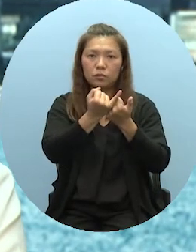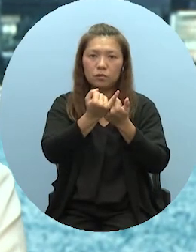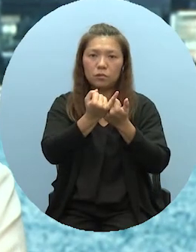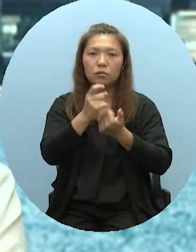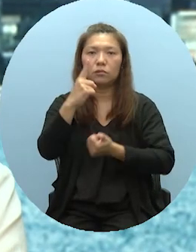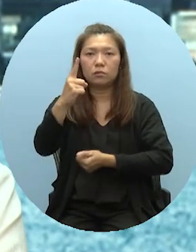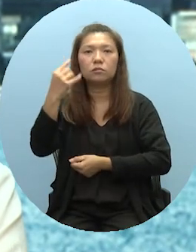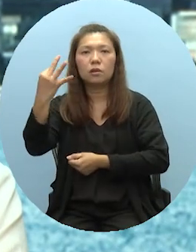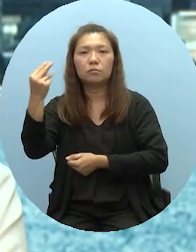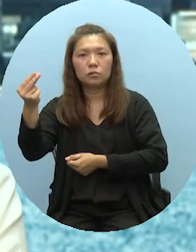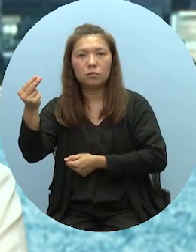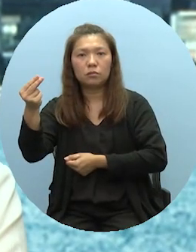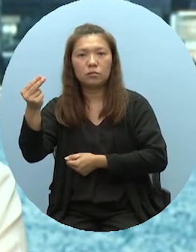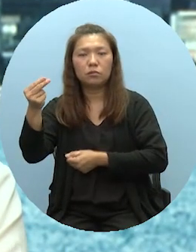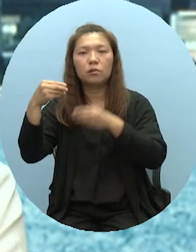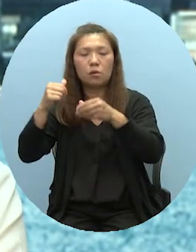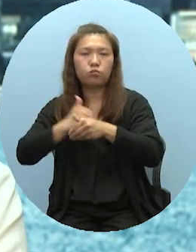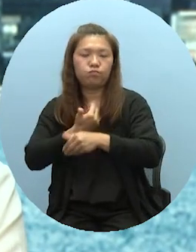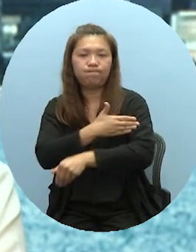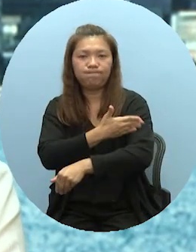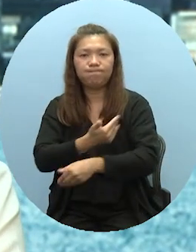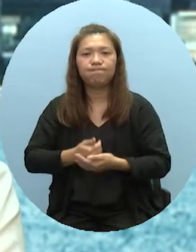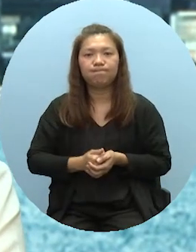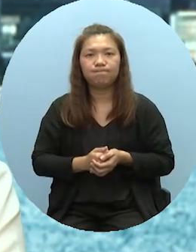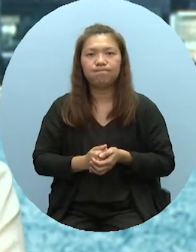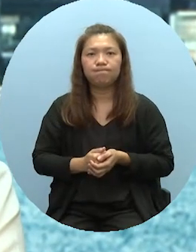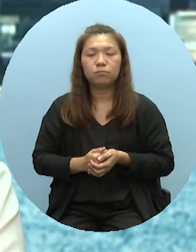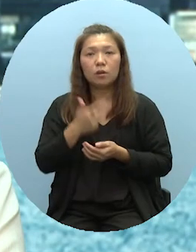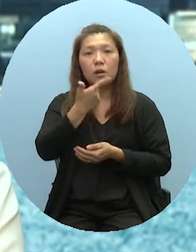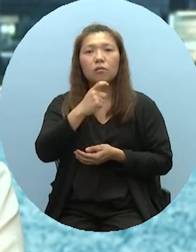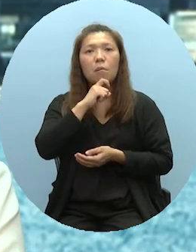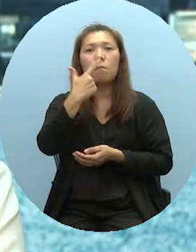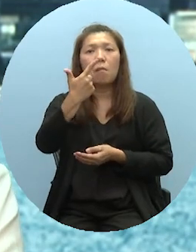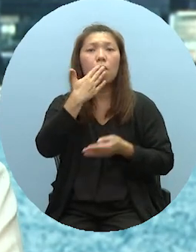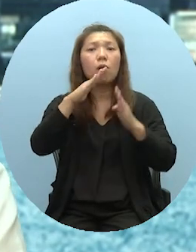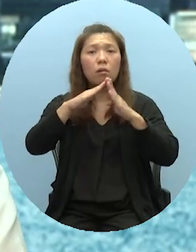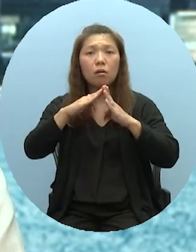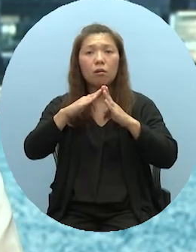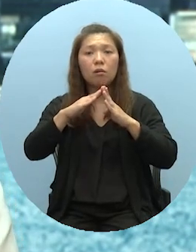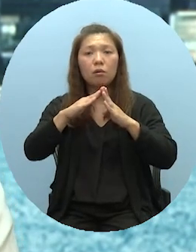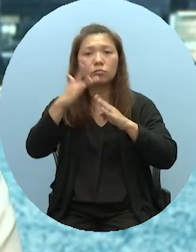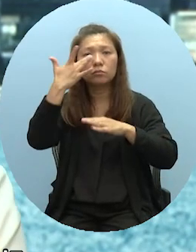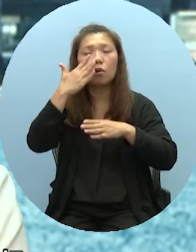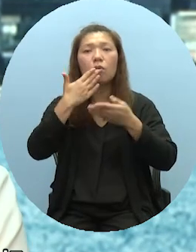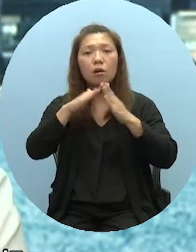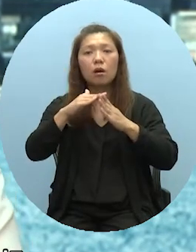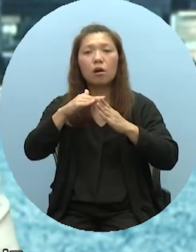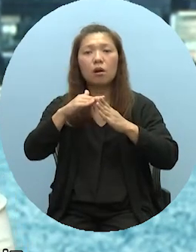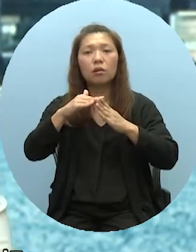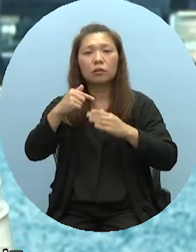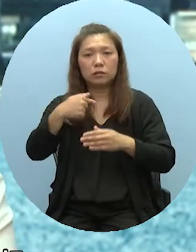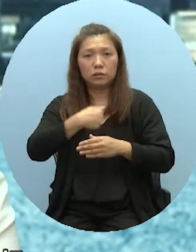同埋137個教職員啦。咁我哋今日都有八間學校新嘅學校咧，係需要有